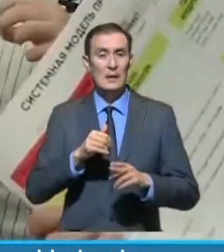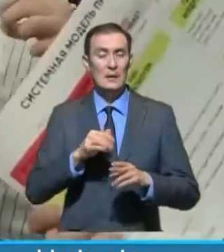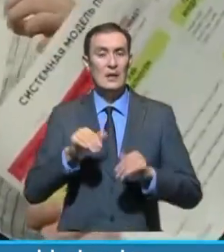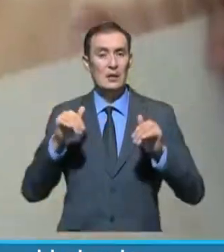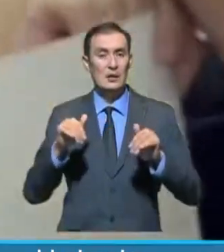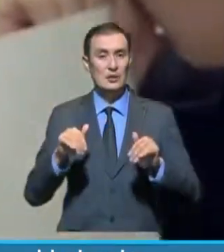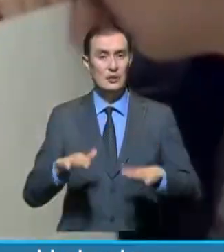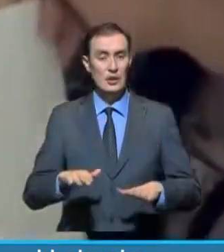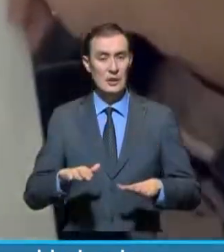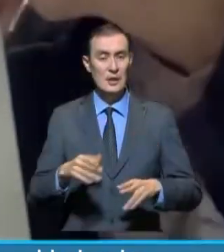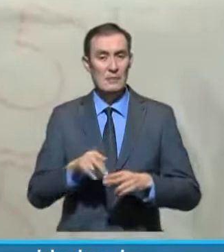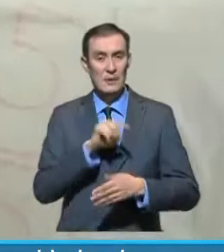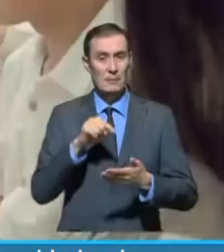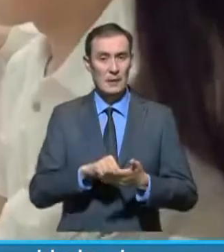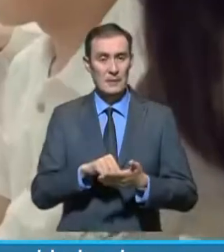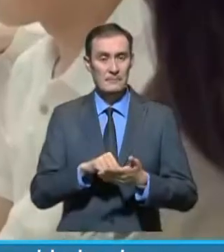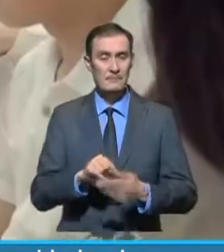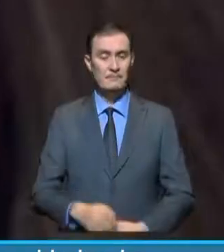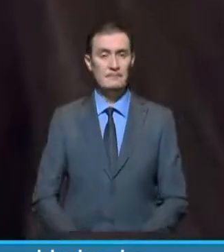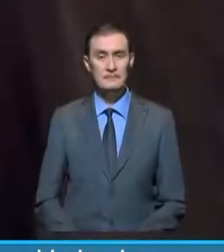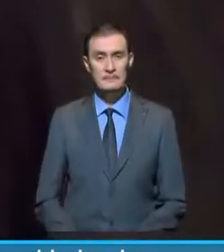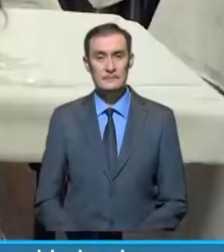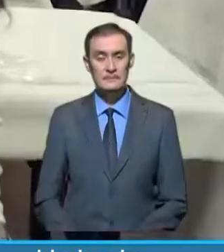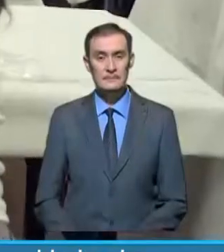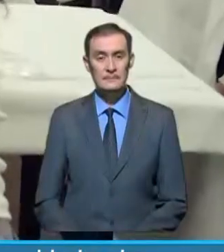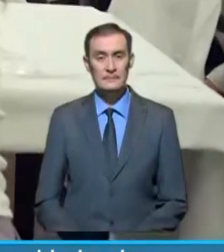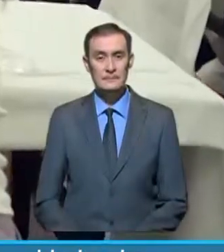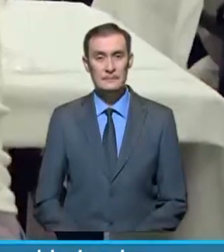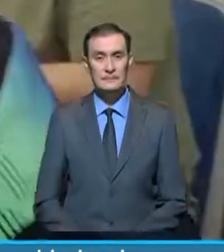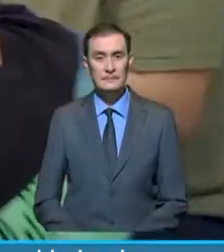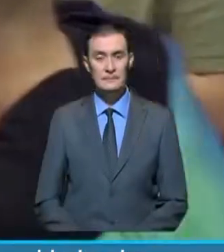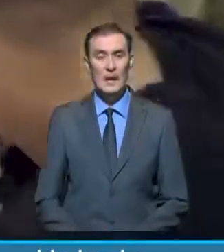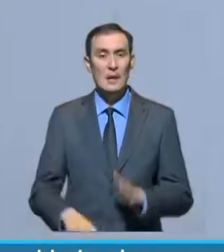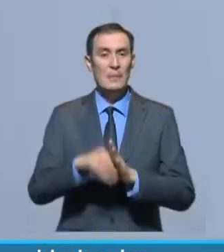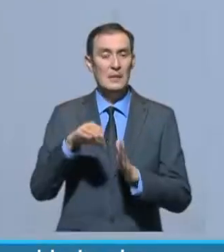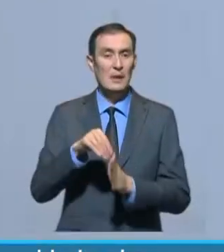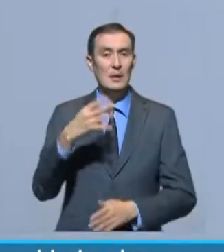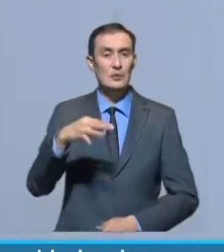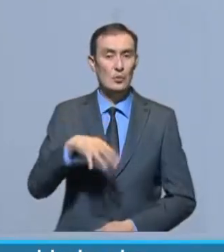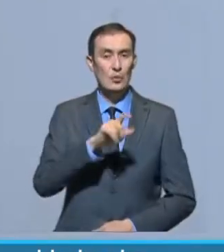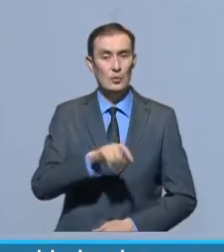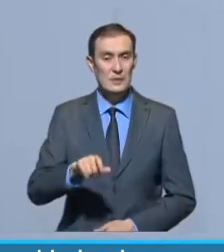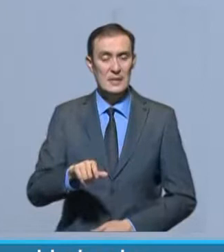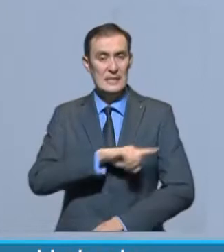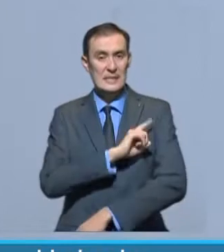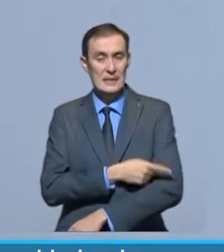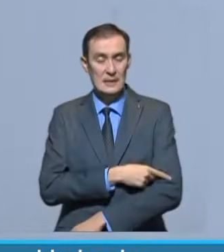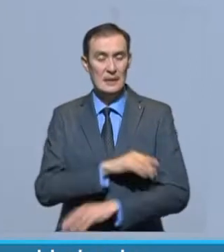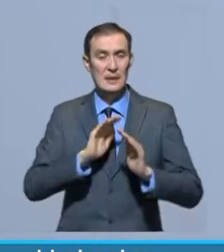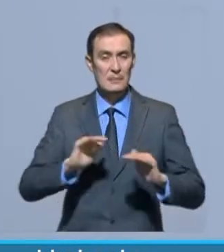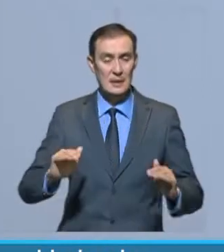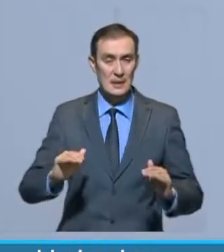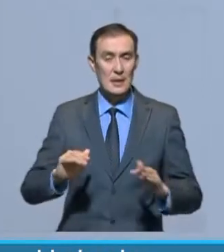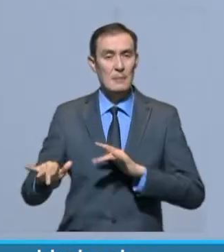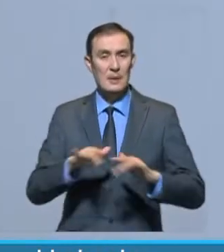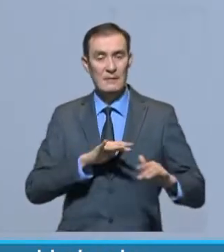решение социальных проблем. В этом году принял участие 370 команд. Из них мы отобрали 40 самых потенциально сильных и интересных. Провели